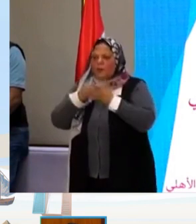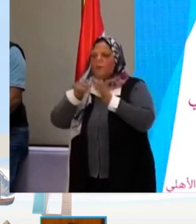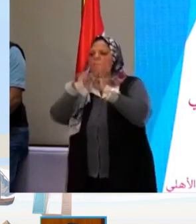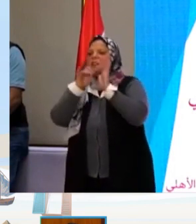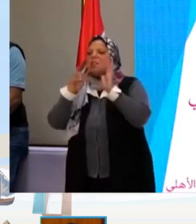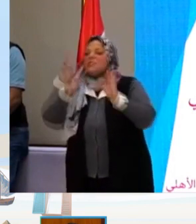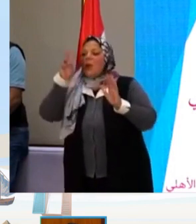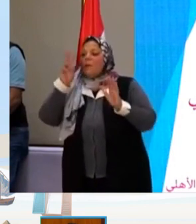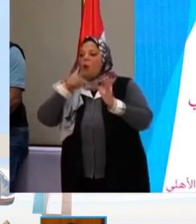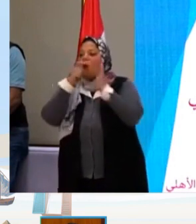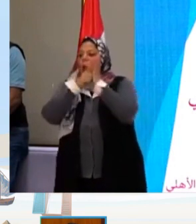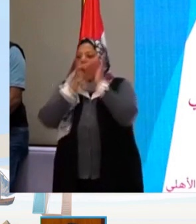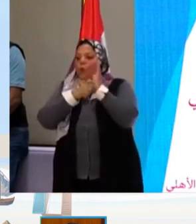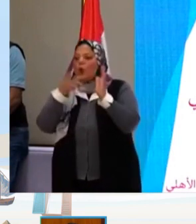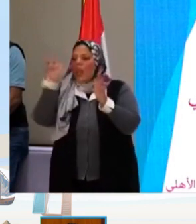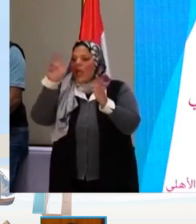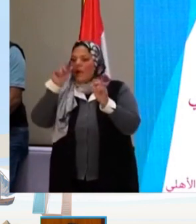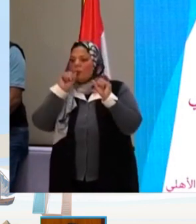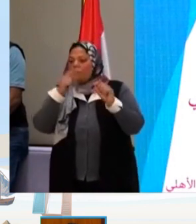من الدوله في المجتمع الاهلي.